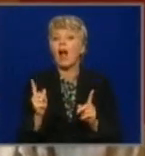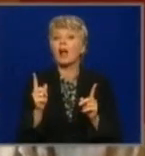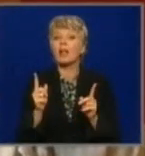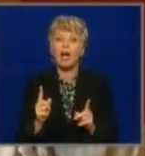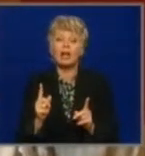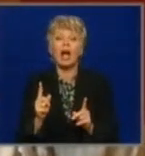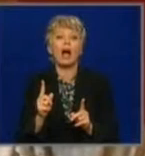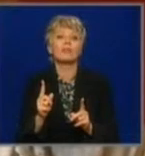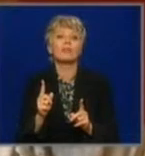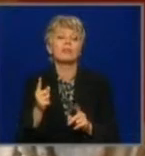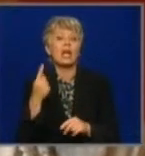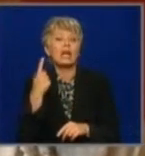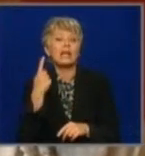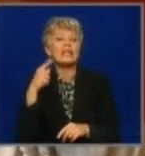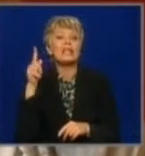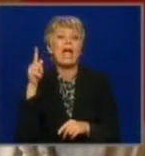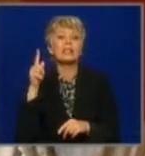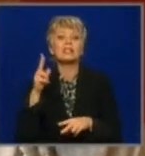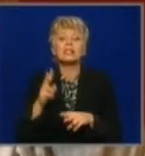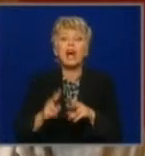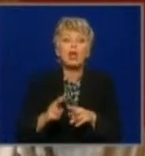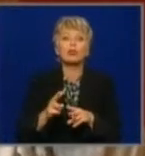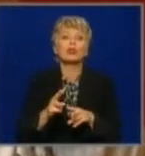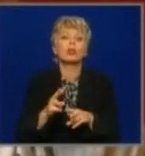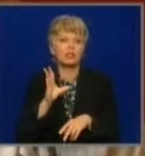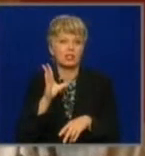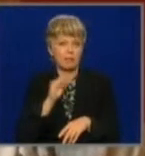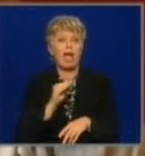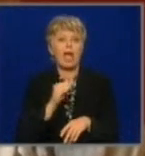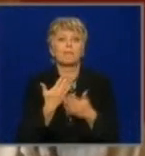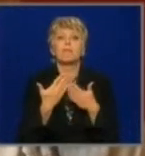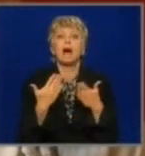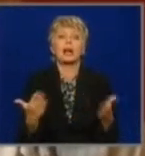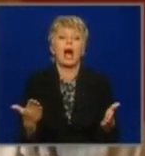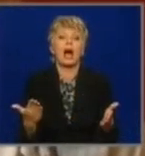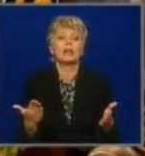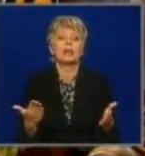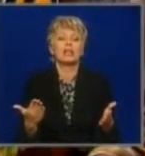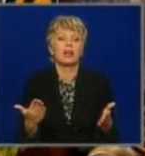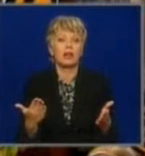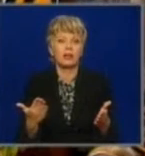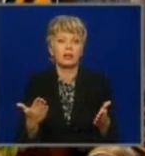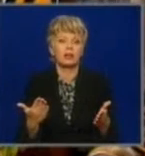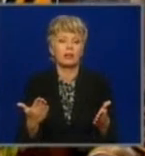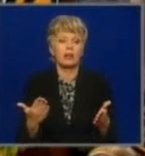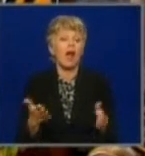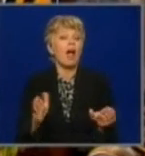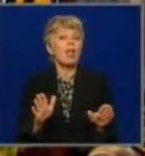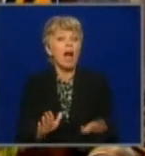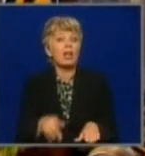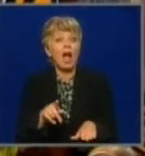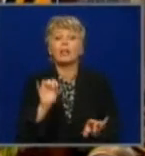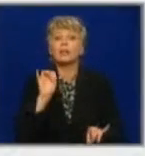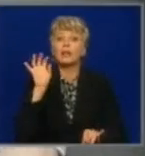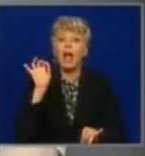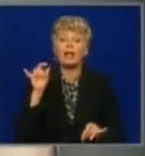pietiekoši tādas idejas, lai spētu tiešām izšaut ar šiem partizānu mārketinga metodēm. Lai gan pie